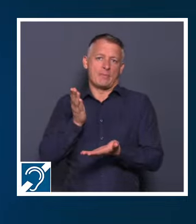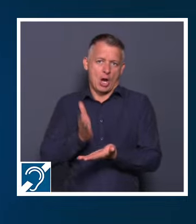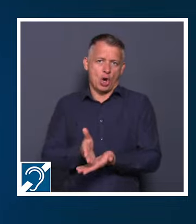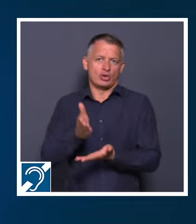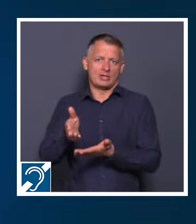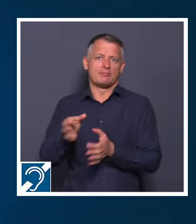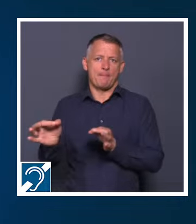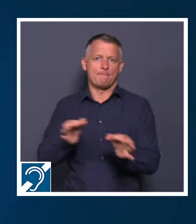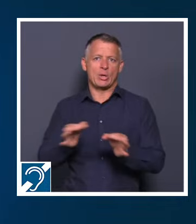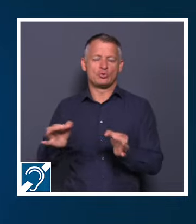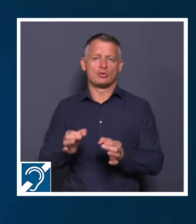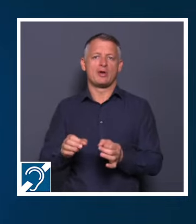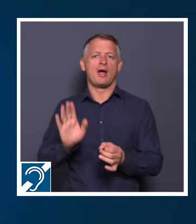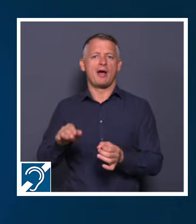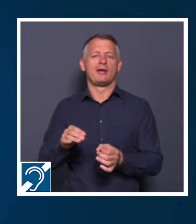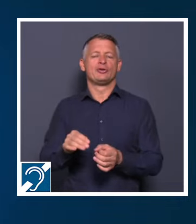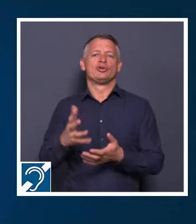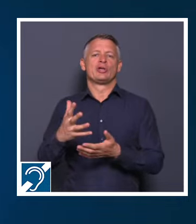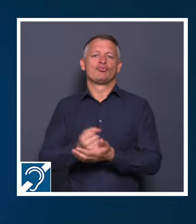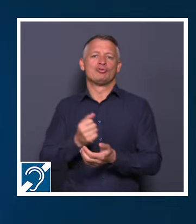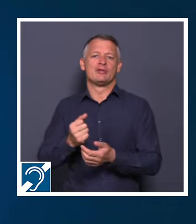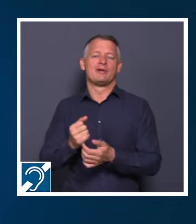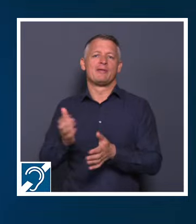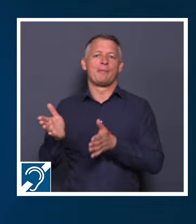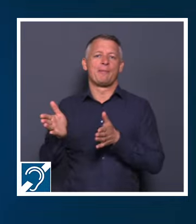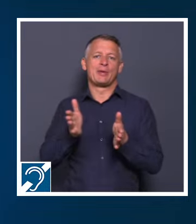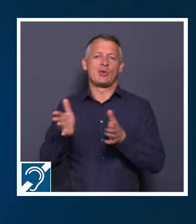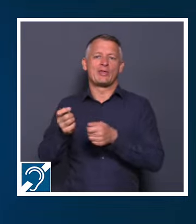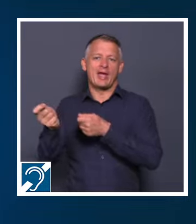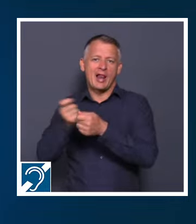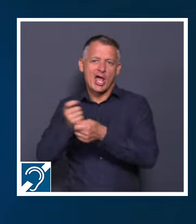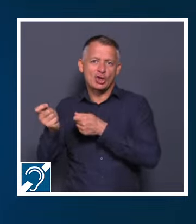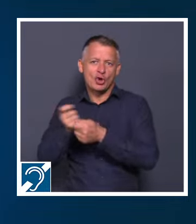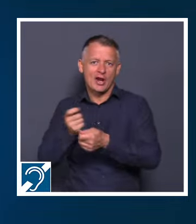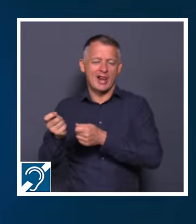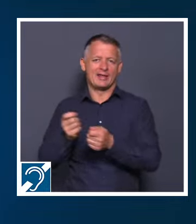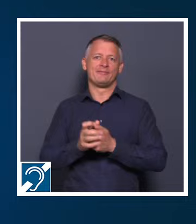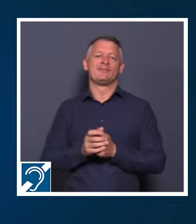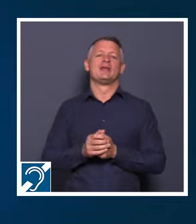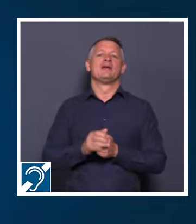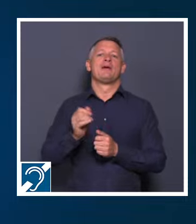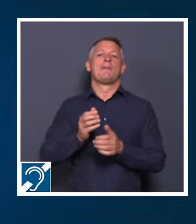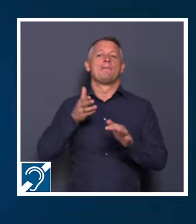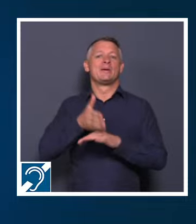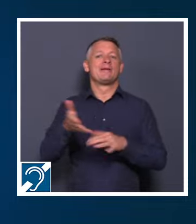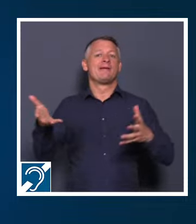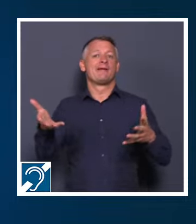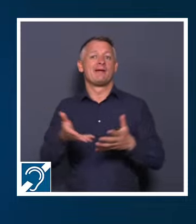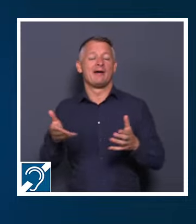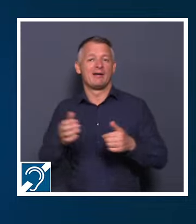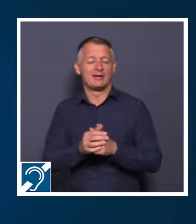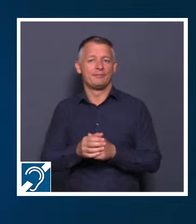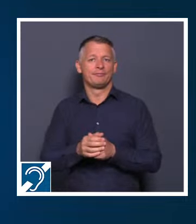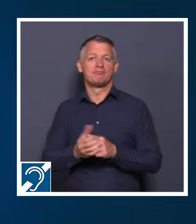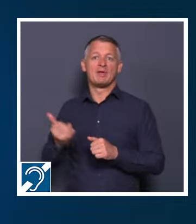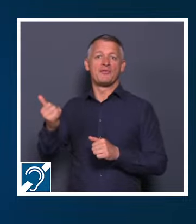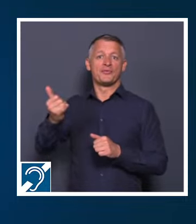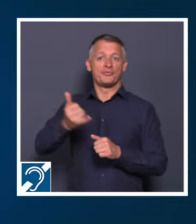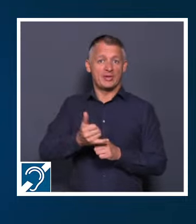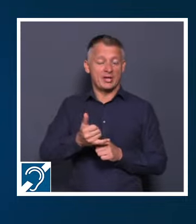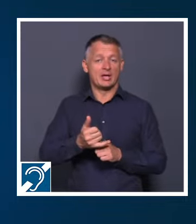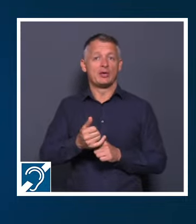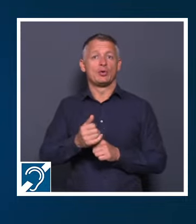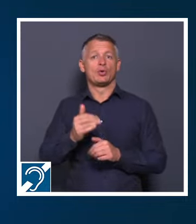o măsură care are și impact electoral, că suntem în an electoral, o măsură prin care se vine cu